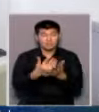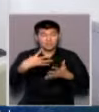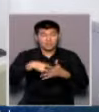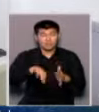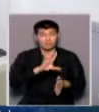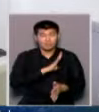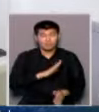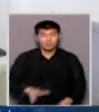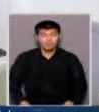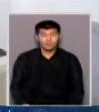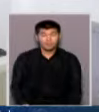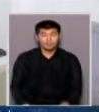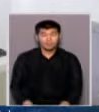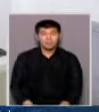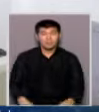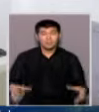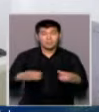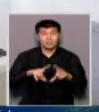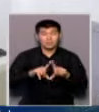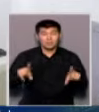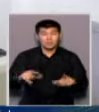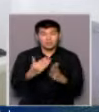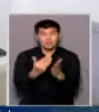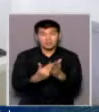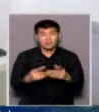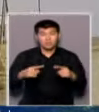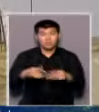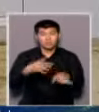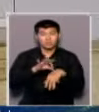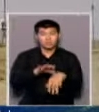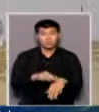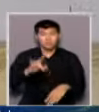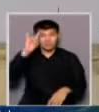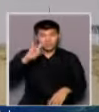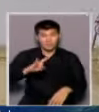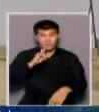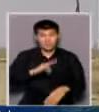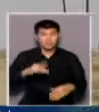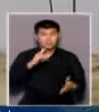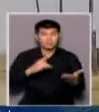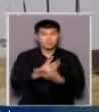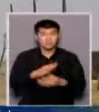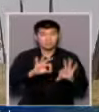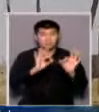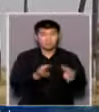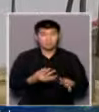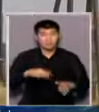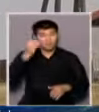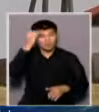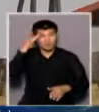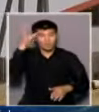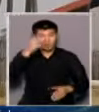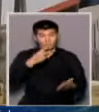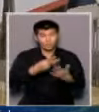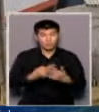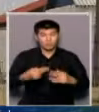енгізілген. Учаскелік сайлау комиссияларымен тізімді нақтылау жұмыстары жүруде. Қазақстандықтардың саяси мәдениеті мен санасының деңгейін